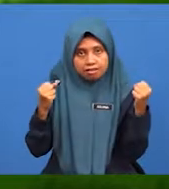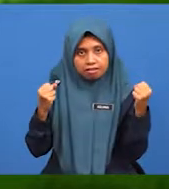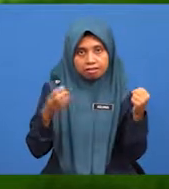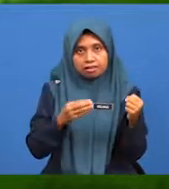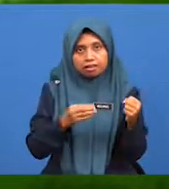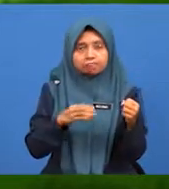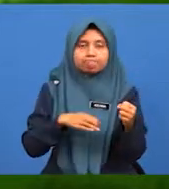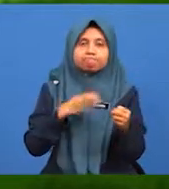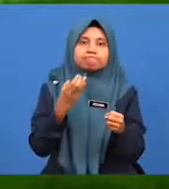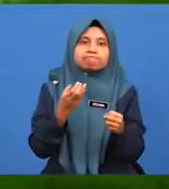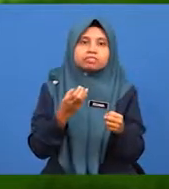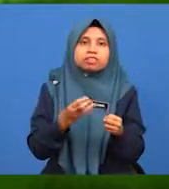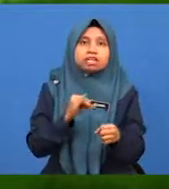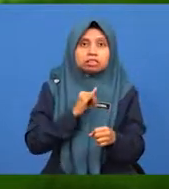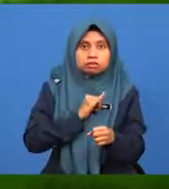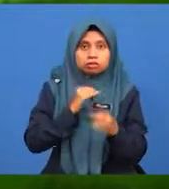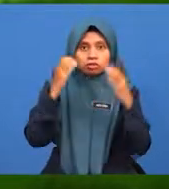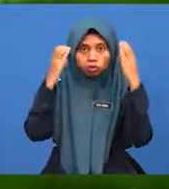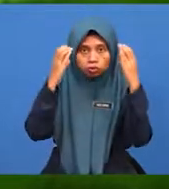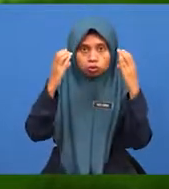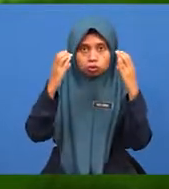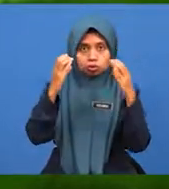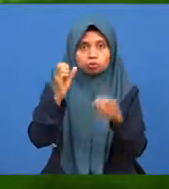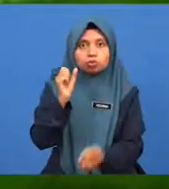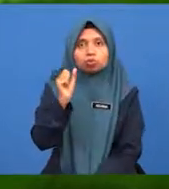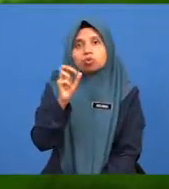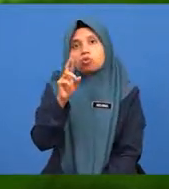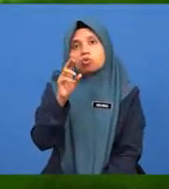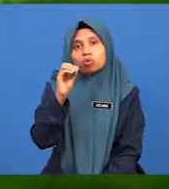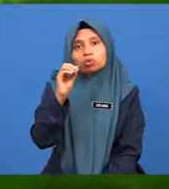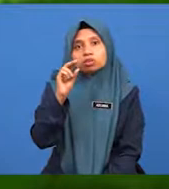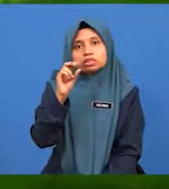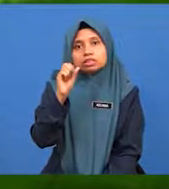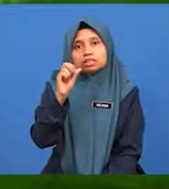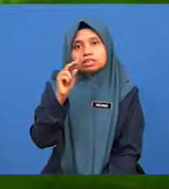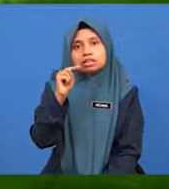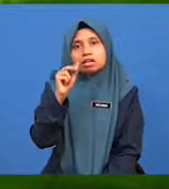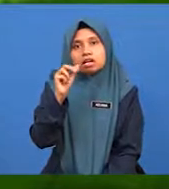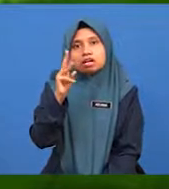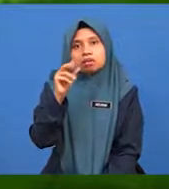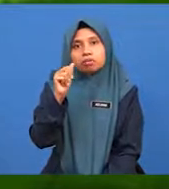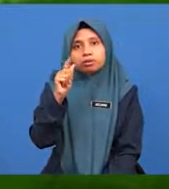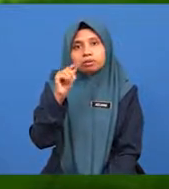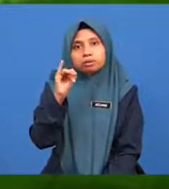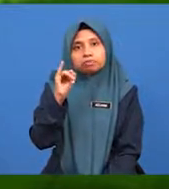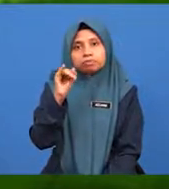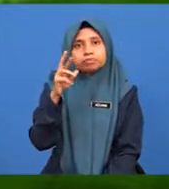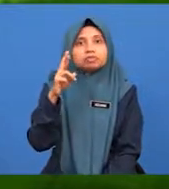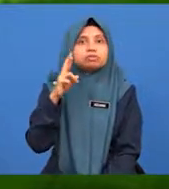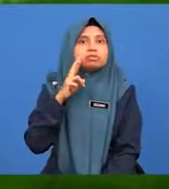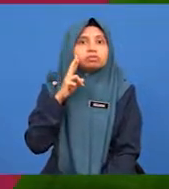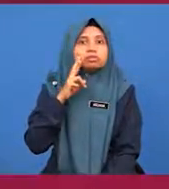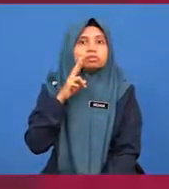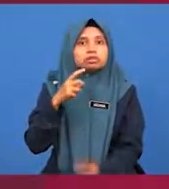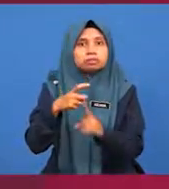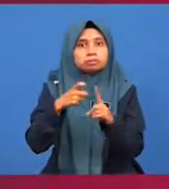dan ceria. Saya, Cikgu Roslawati binti Abdul Rani dari Sekolah Kebangsaan Taman Desa Kuala